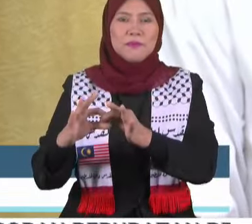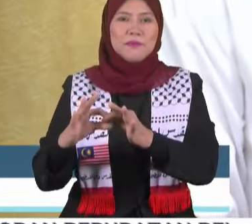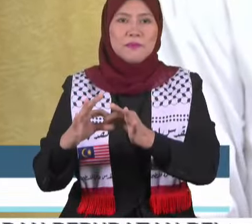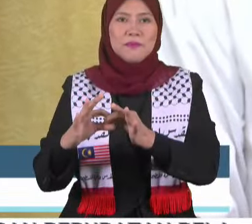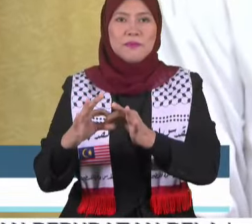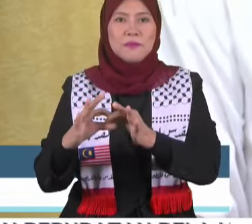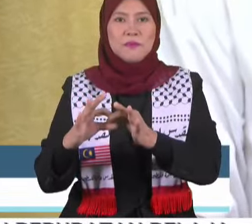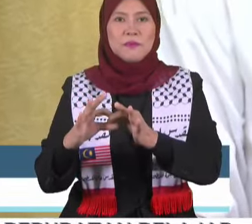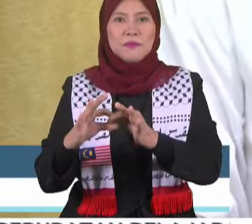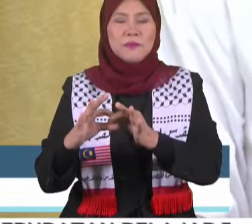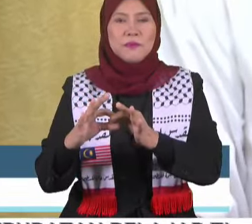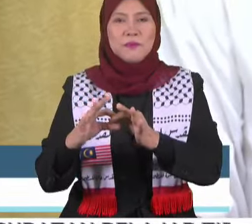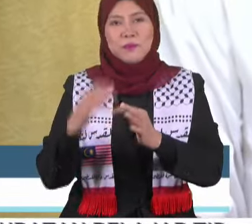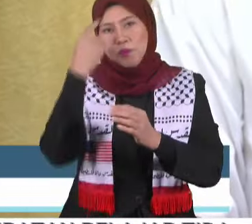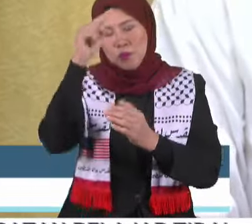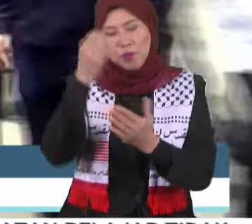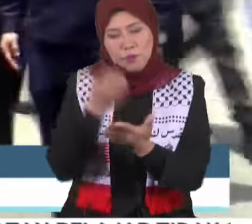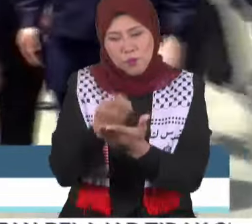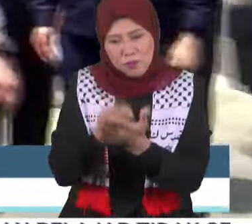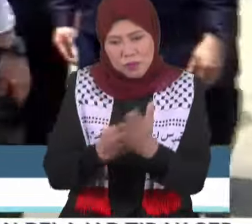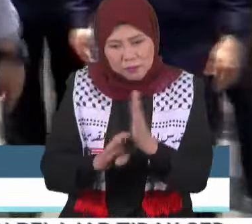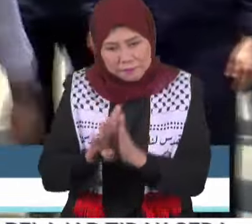segi pertumbuhan ekonomi.